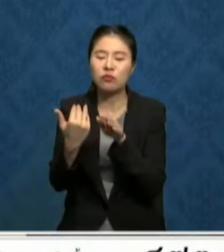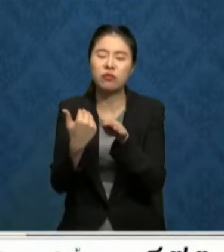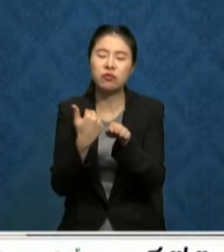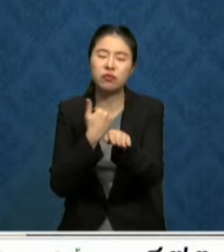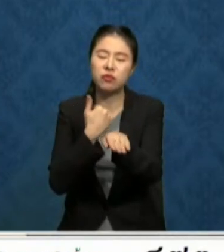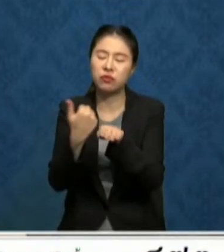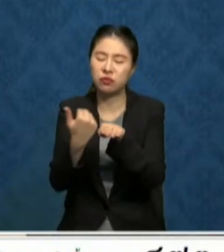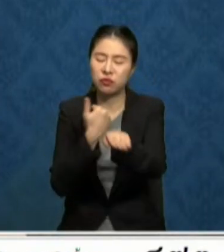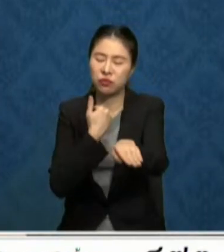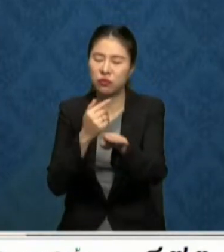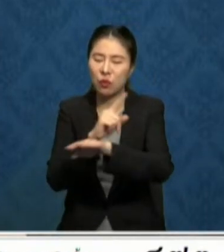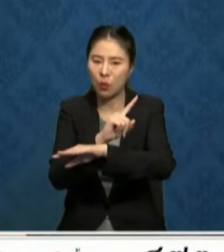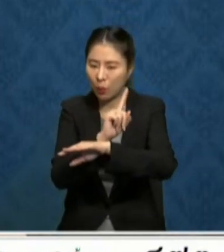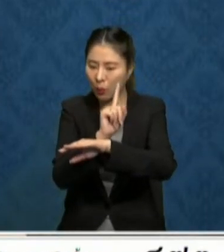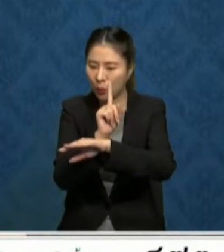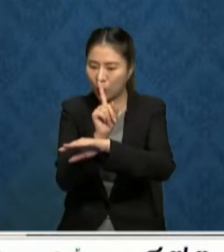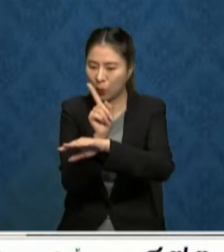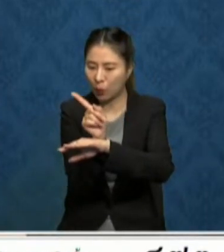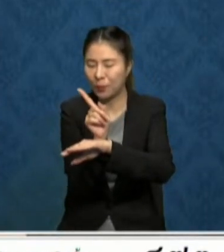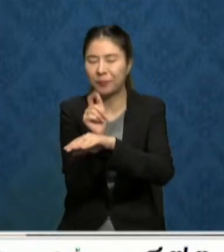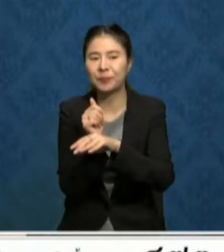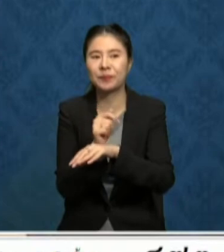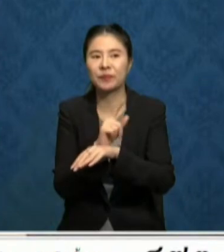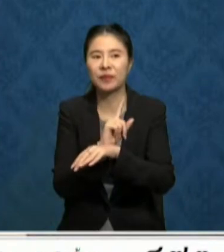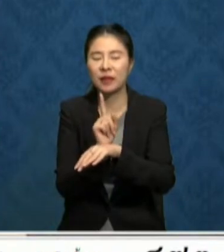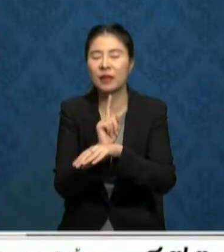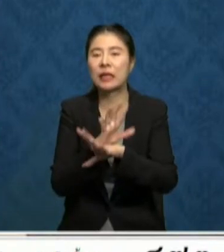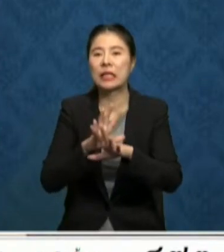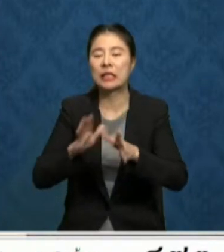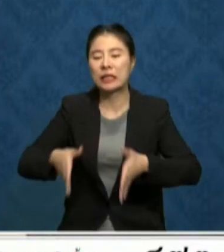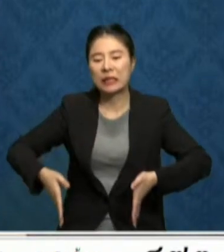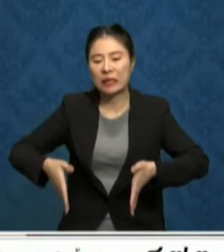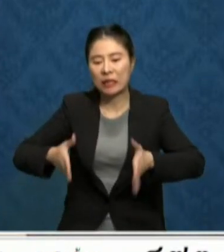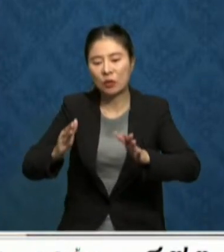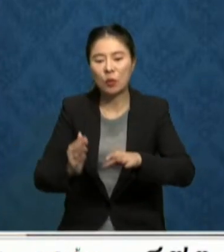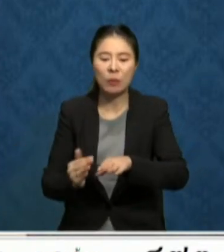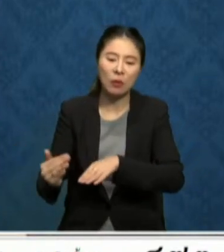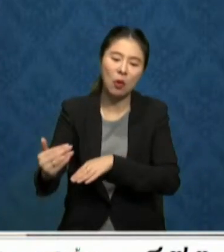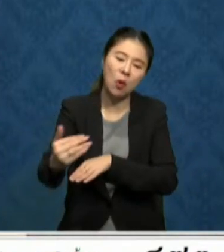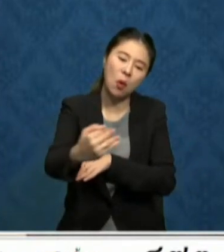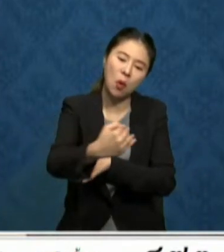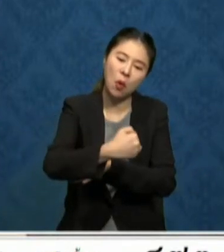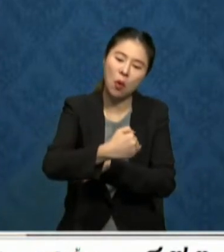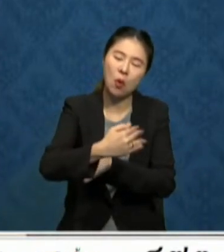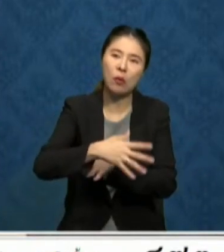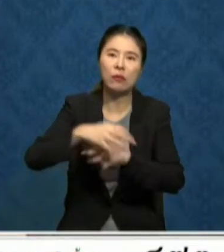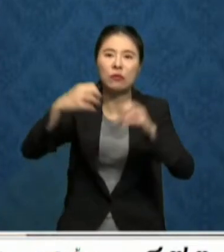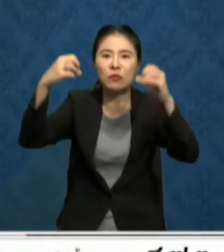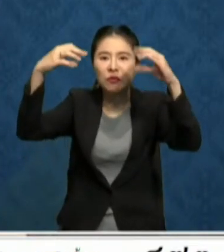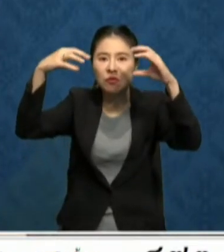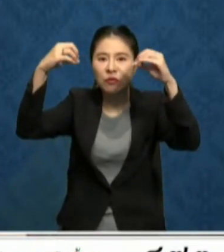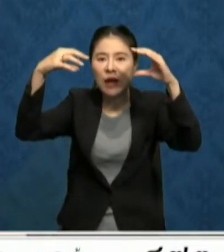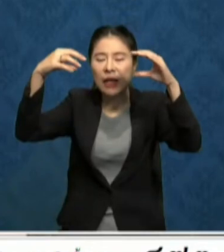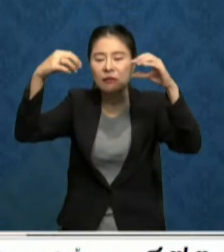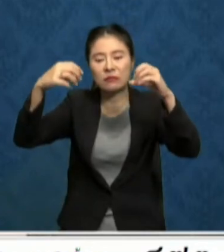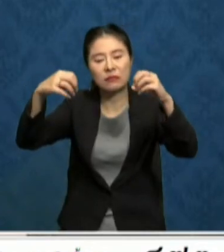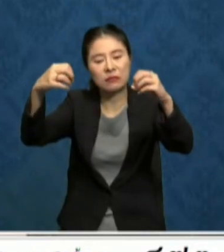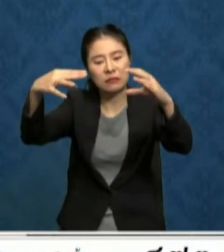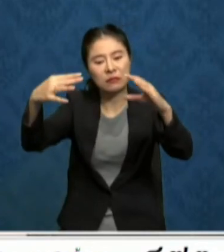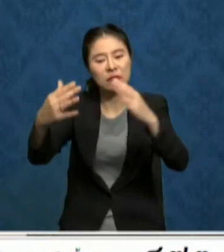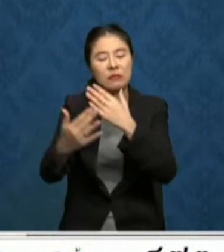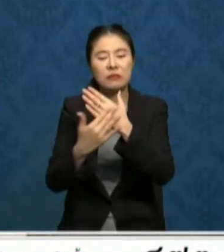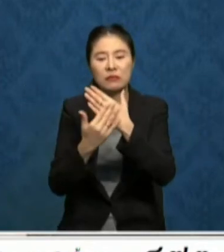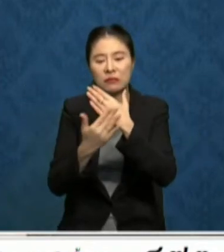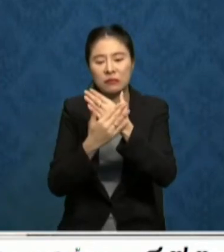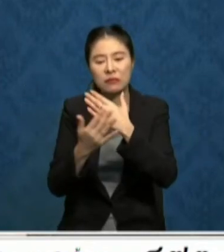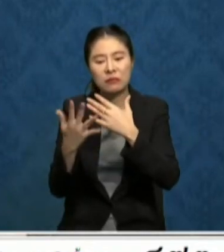สูงจะเห็นได้ว่าถนนบางช่วงเป็นทางโค้งไม่มีไขว้คว้าส่องสว่างแม้แต่ดวงเดียว